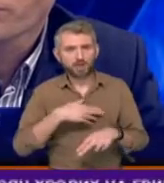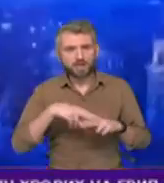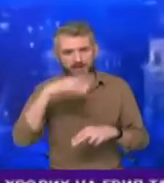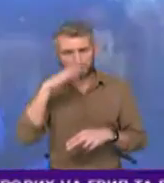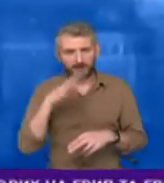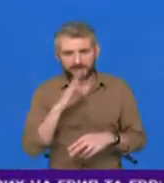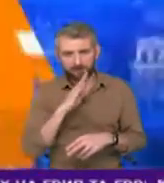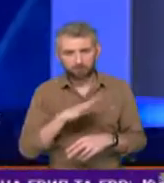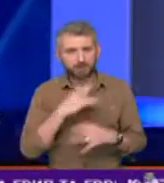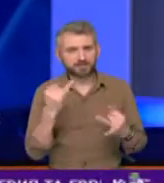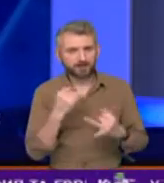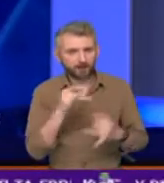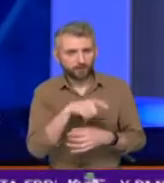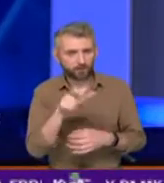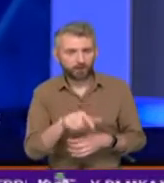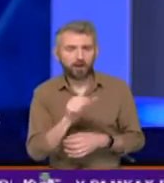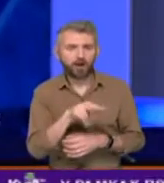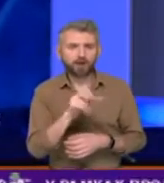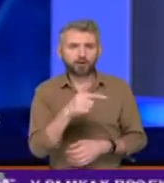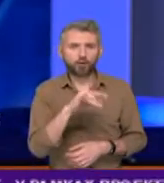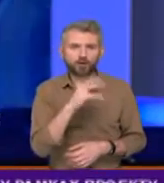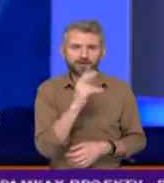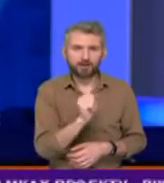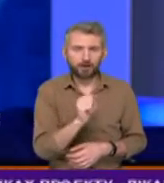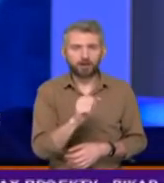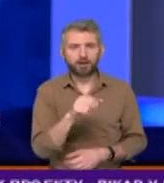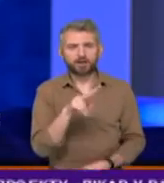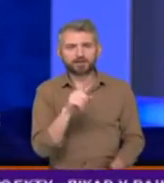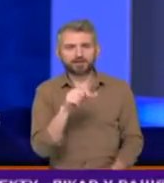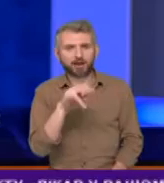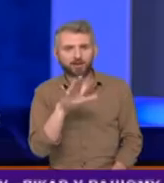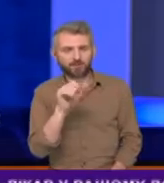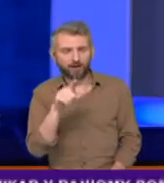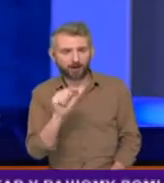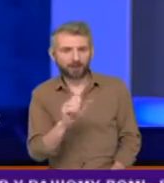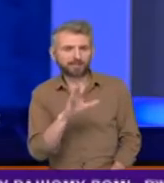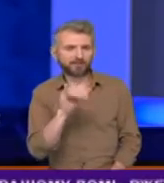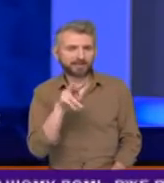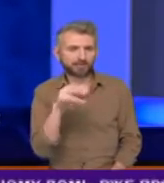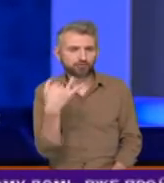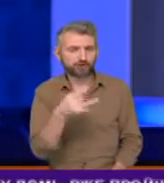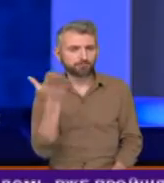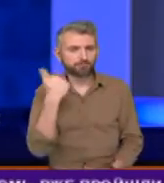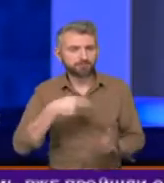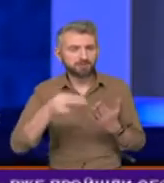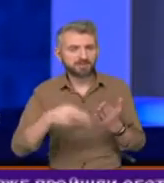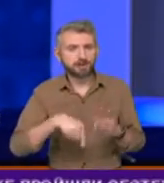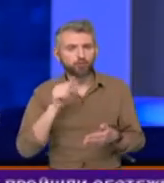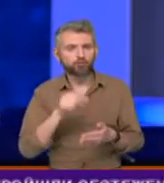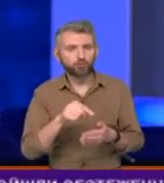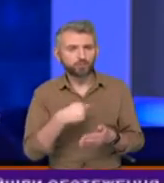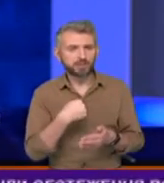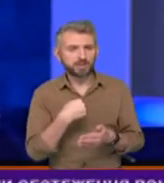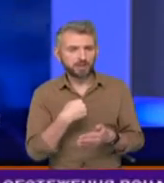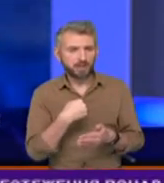цікаві були люди, це пана Зеловах, Алла Горська, це хто вивчав українську історію, знає, наскільки знаків, Іван Світоличний, підписали тоді оцю, мені